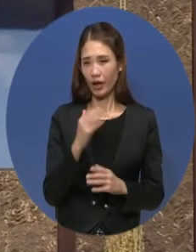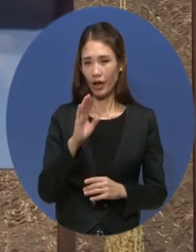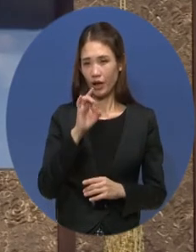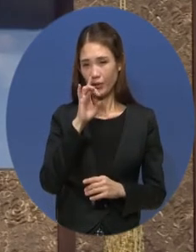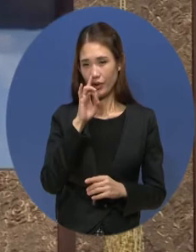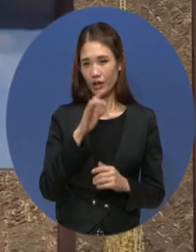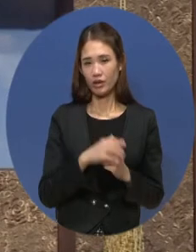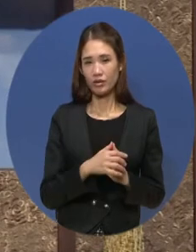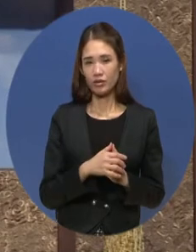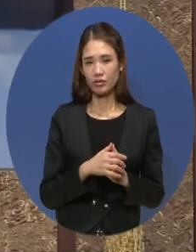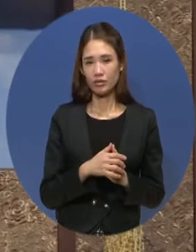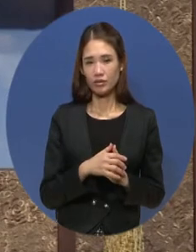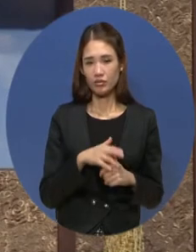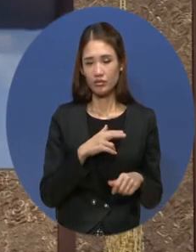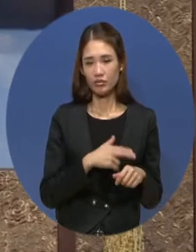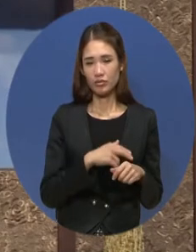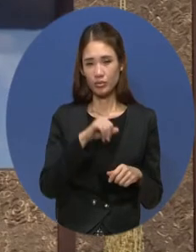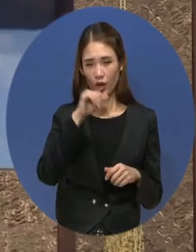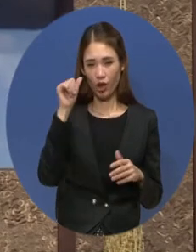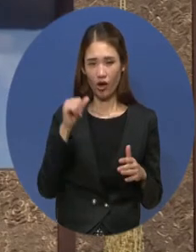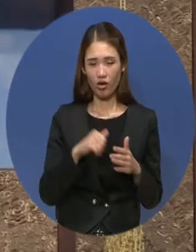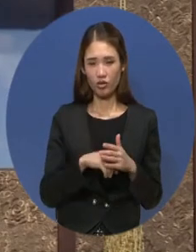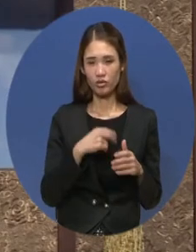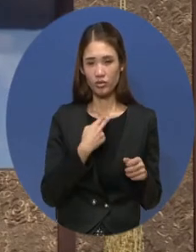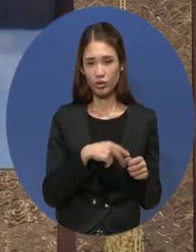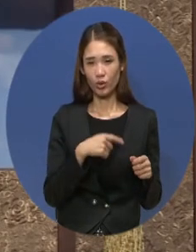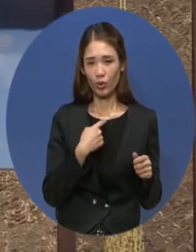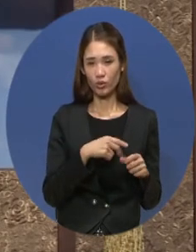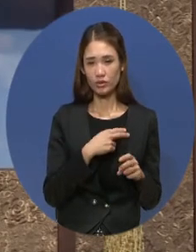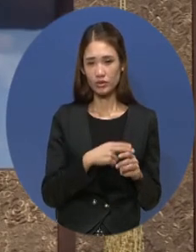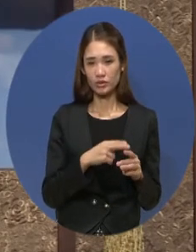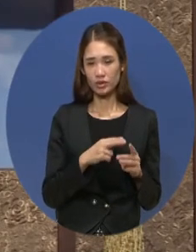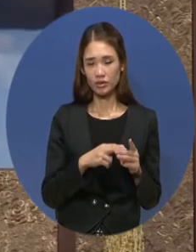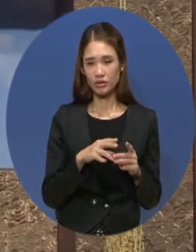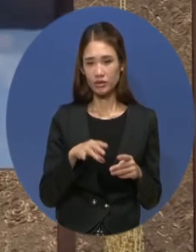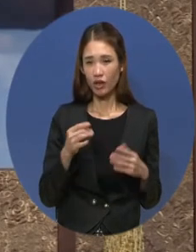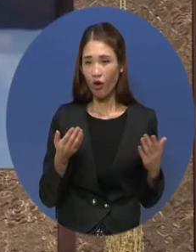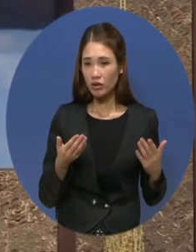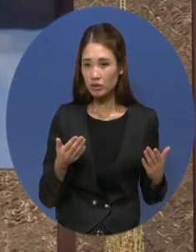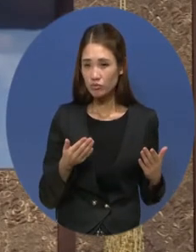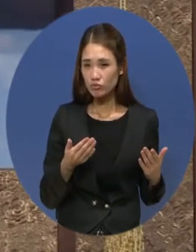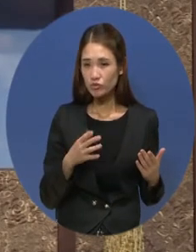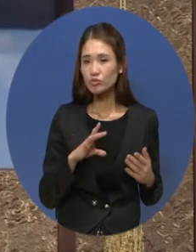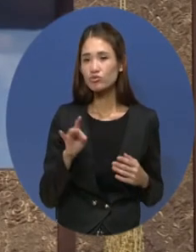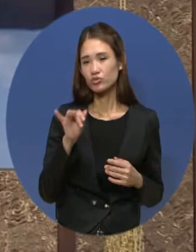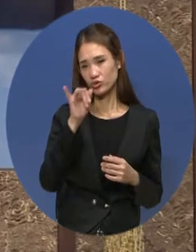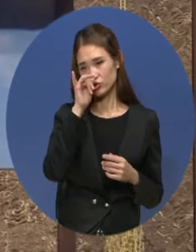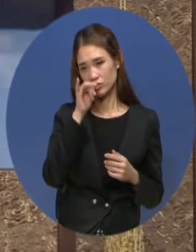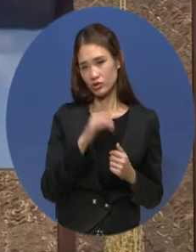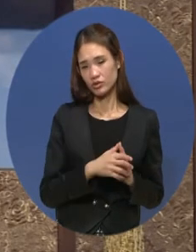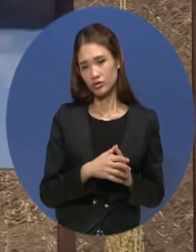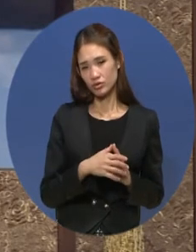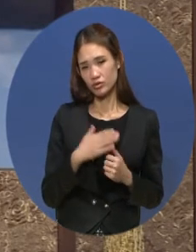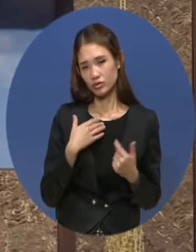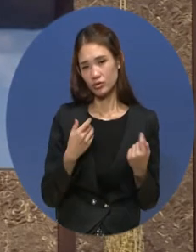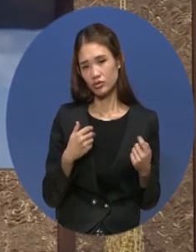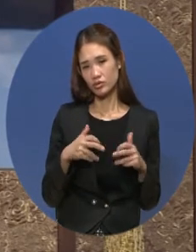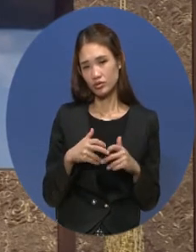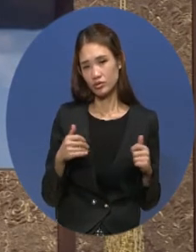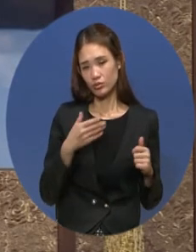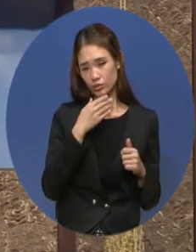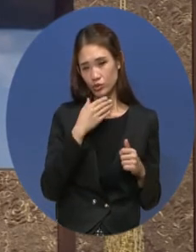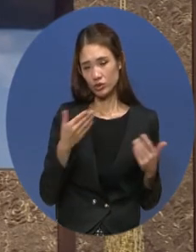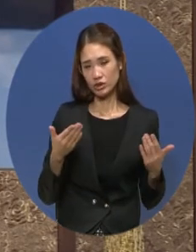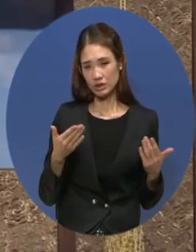돼요 게 저희 선생님들도 사실 평생 교육 센터 가 첫 근무 이신 분들도 있거든요 저같은 경우는 이제 장애인 복지 분야에서도